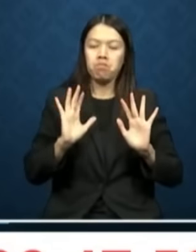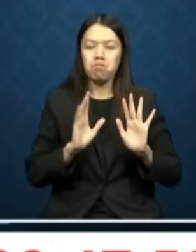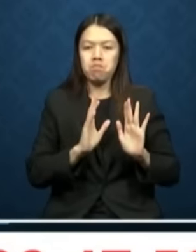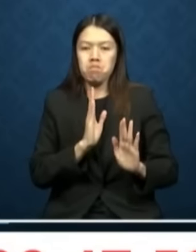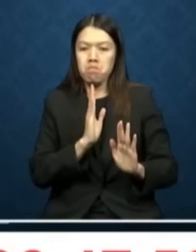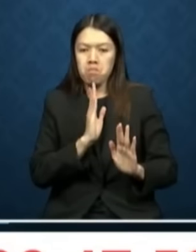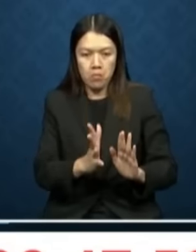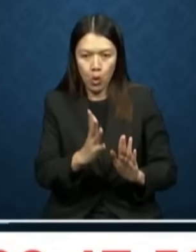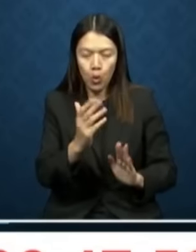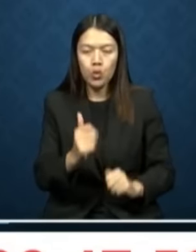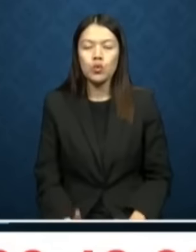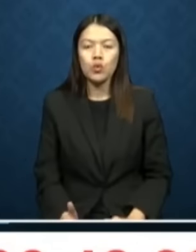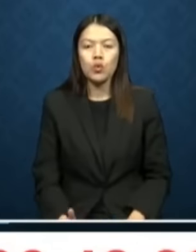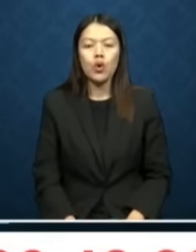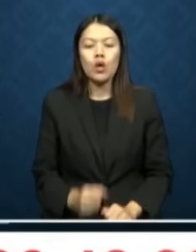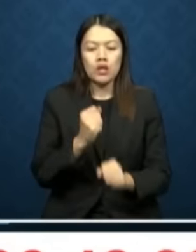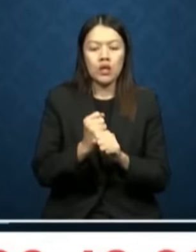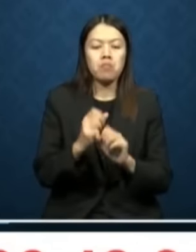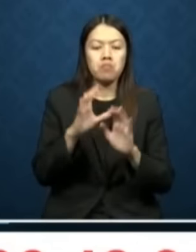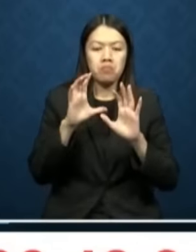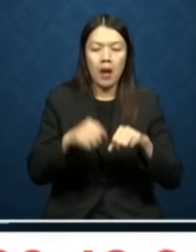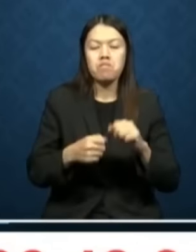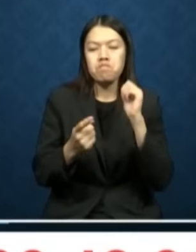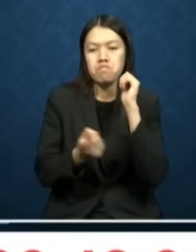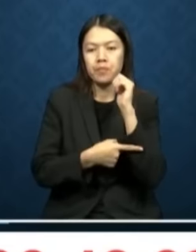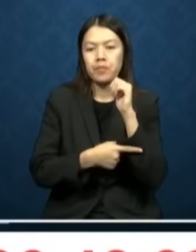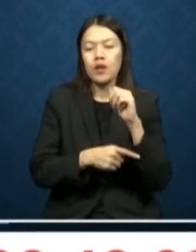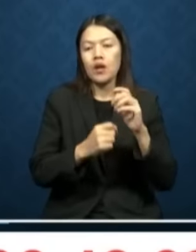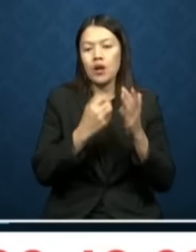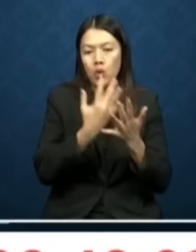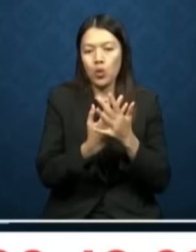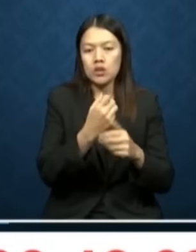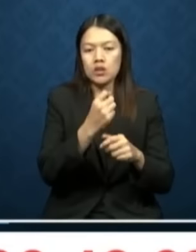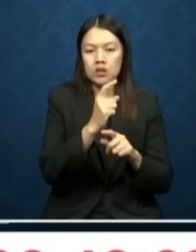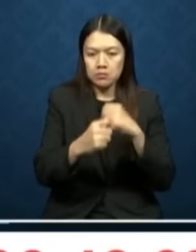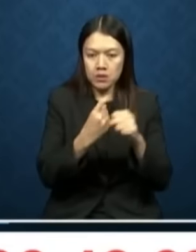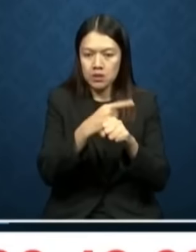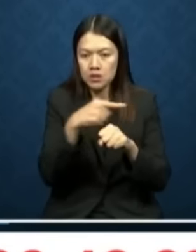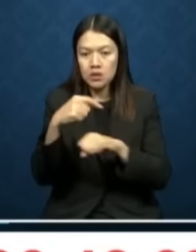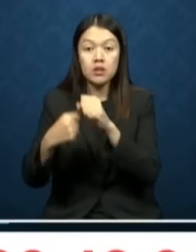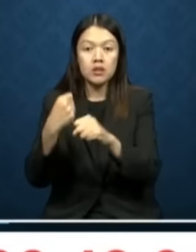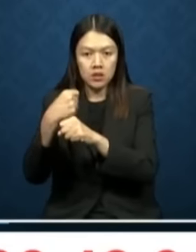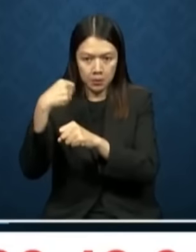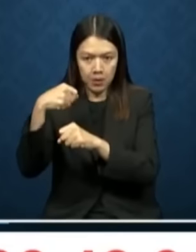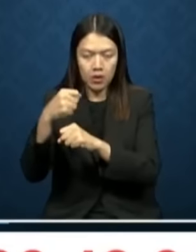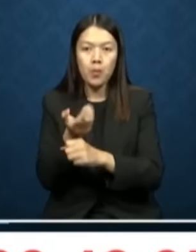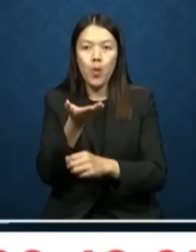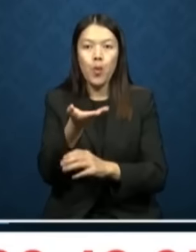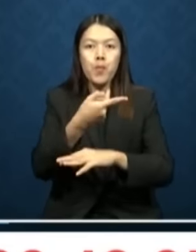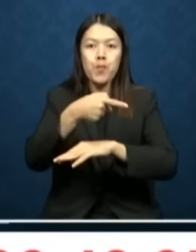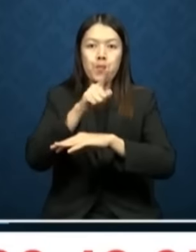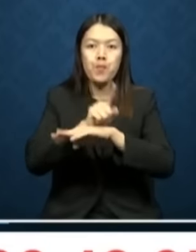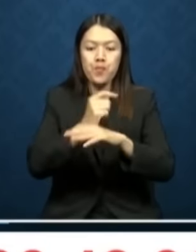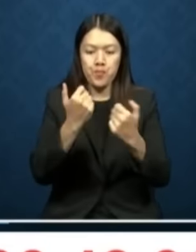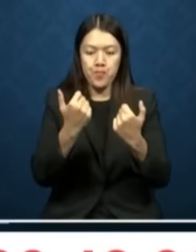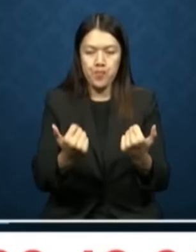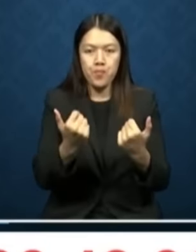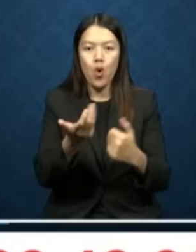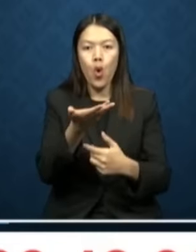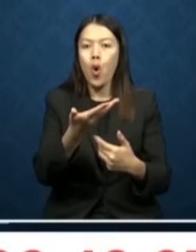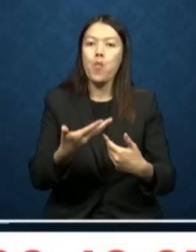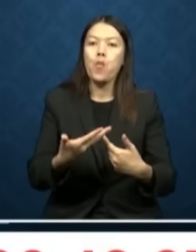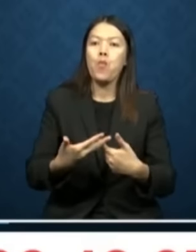อบจะต้องถูกดำเนินคดีจำคุกตั้งแต่1-10ปีก็ขออนุญาตกราบเรียนท่านประธานว่าเรื่องนี้คงป